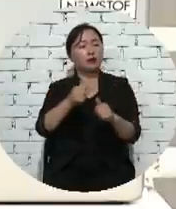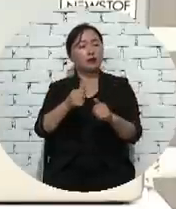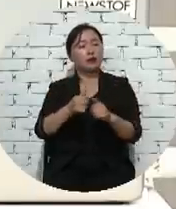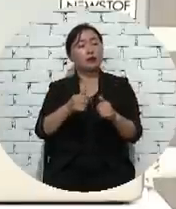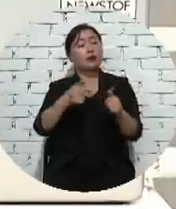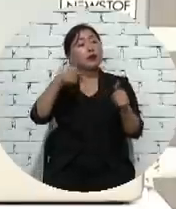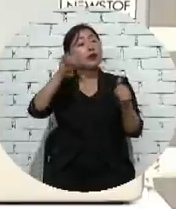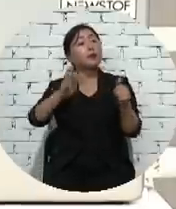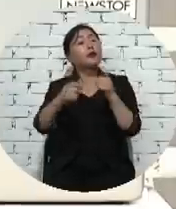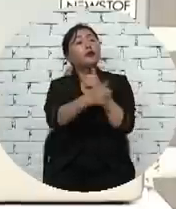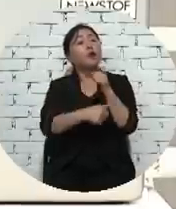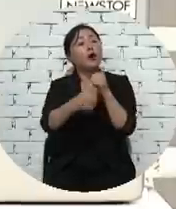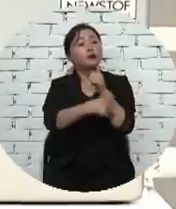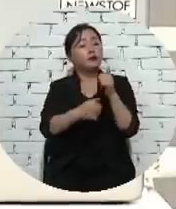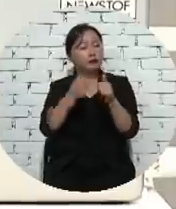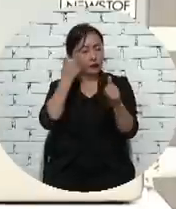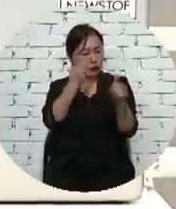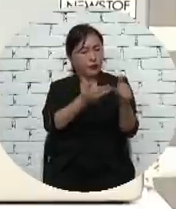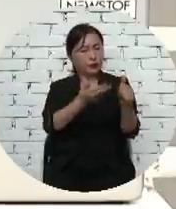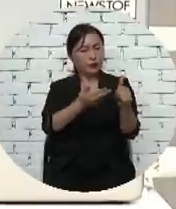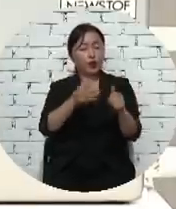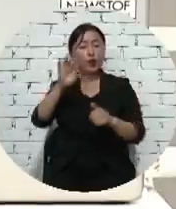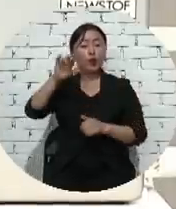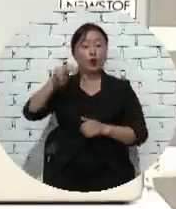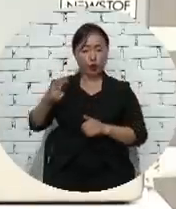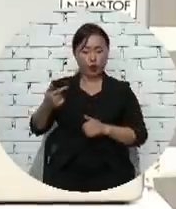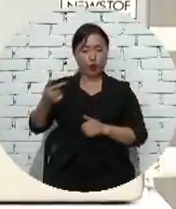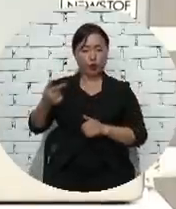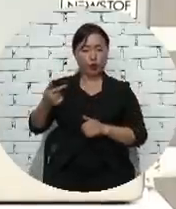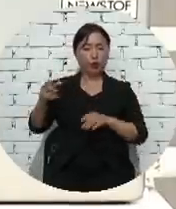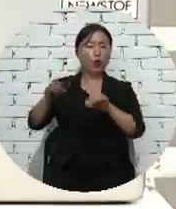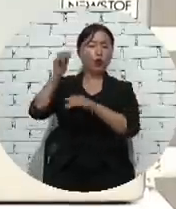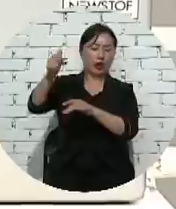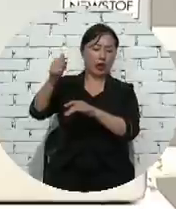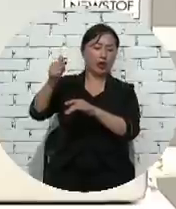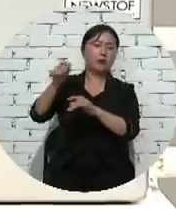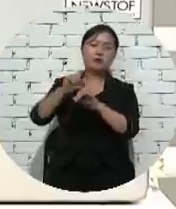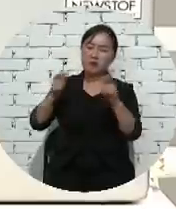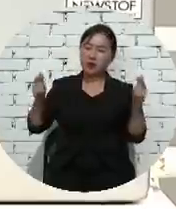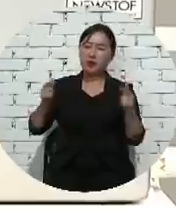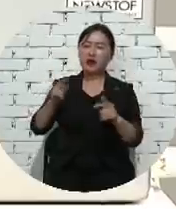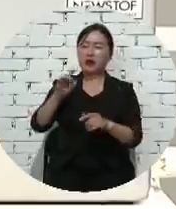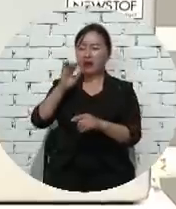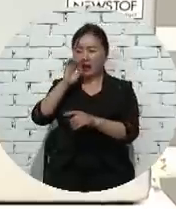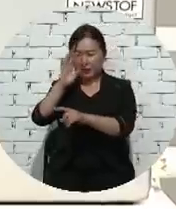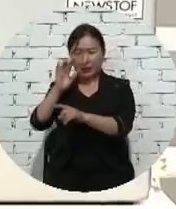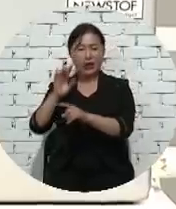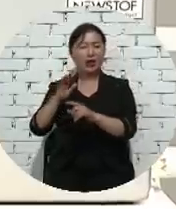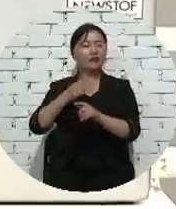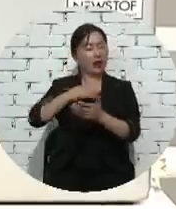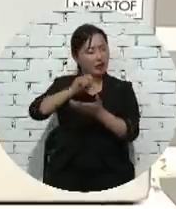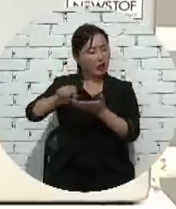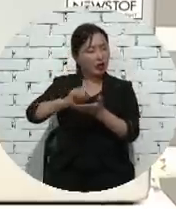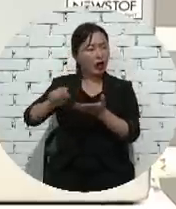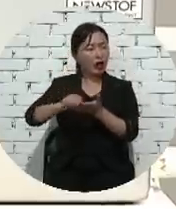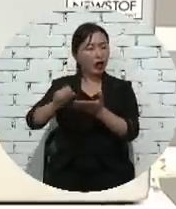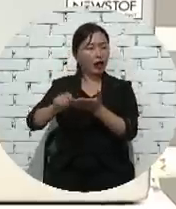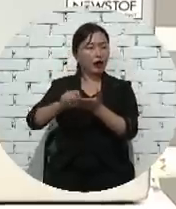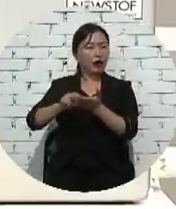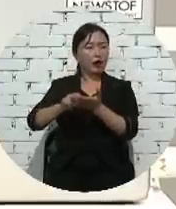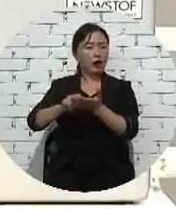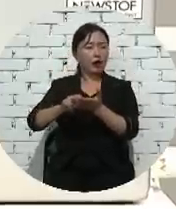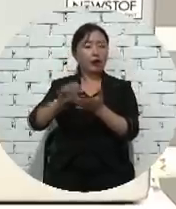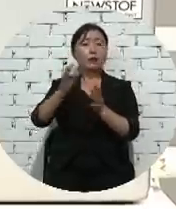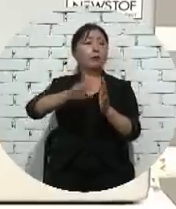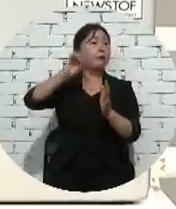한 것이 예를 들어서 뭐 윤석열 총장은 관여가 안 됐다. 뭐 이건 내가 썼다. 왜 그런 거는 첫 번째 거는